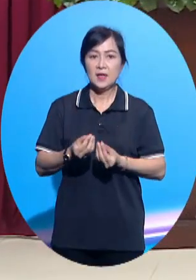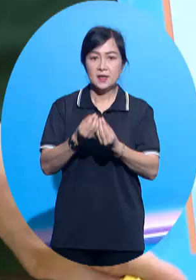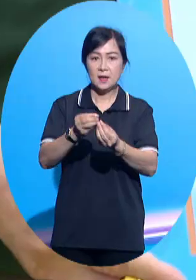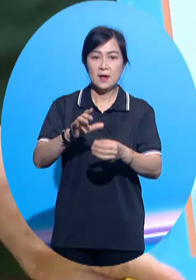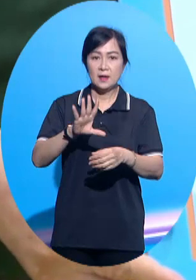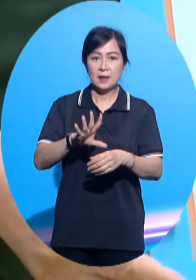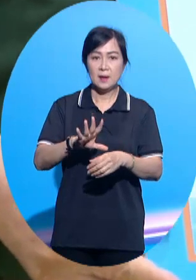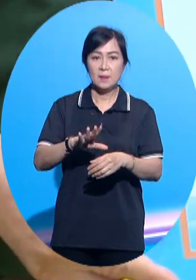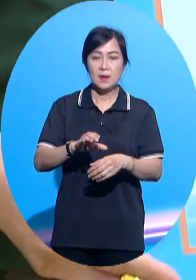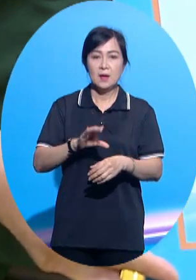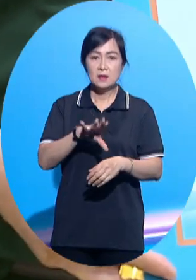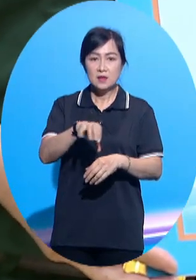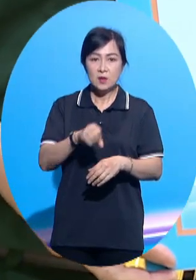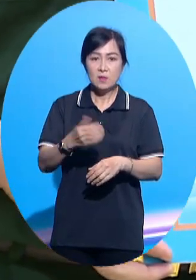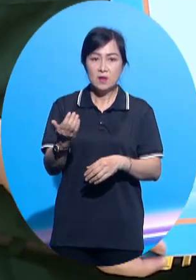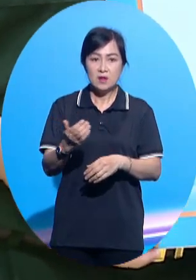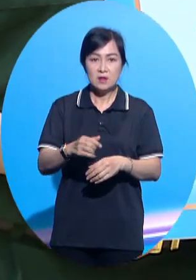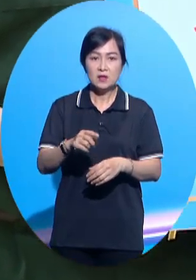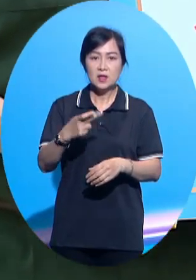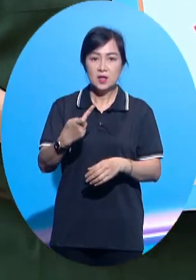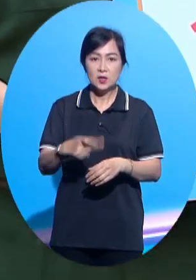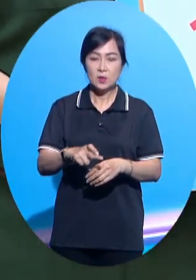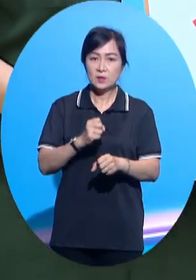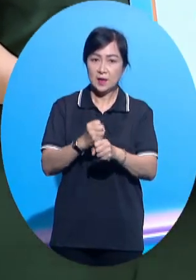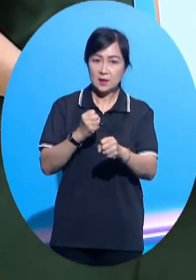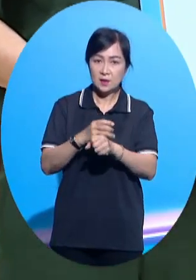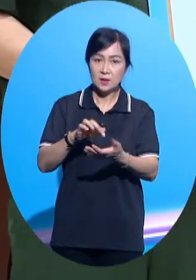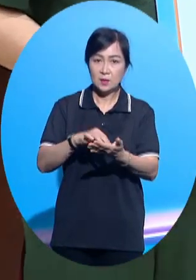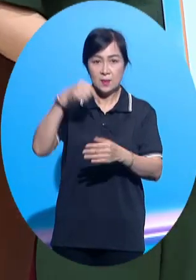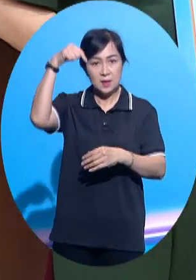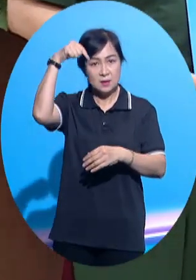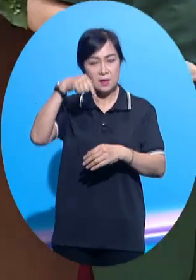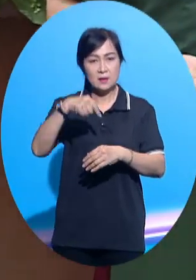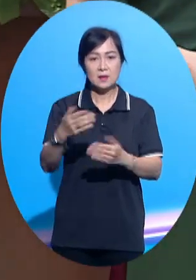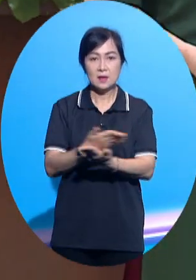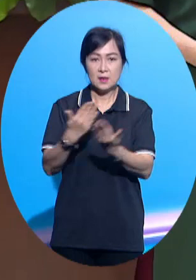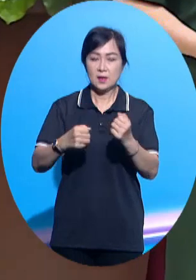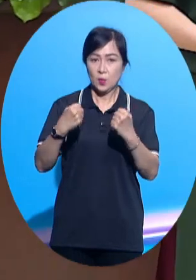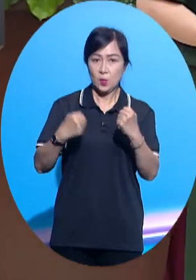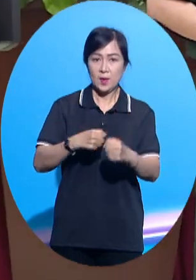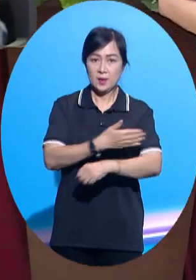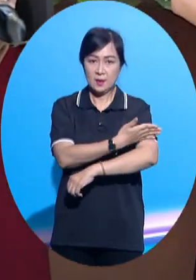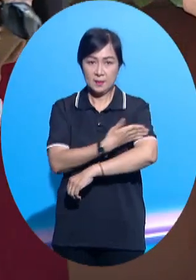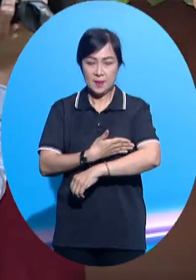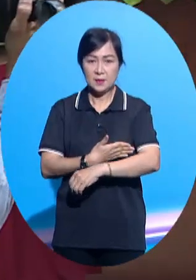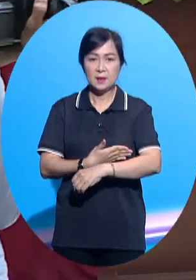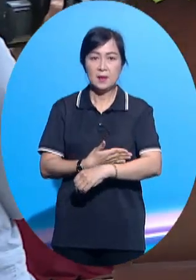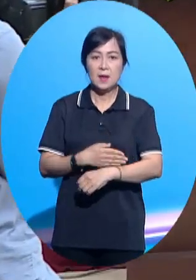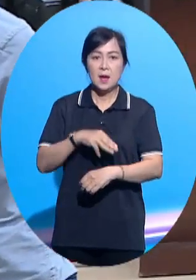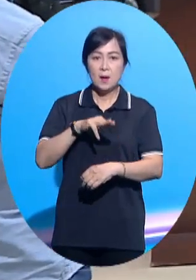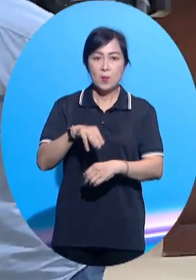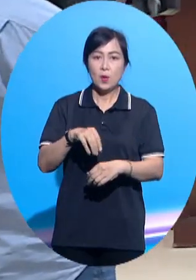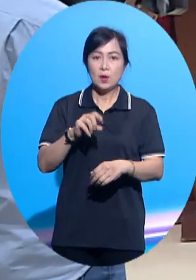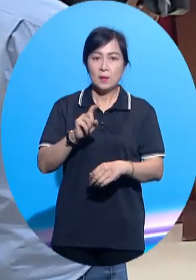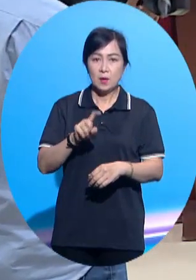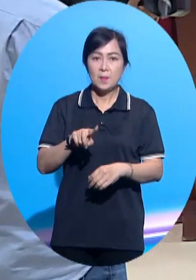Fujiwa trao tặng 5 suất sử dụng nước dầu hydro được sản xuất theo công nghệ Nhật Bản, giúp cải thiện sức khỏe cho các thương bệnh binh. Mỗi suất